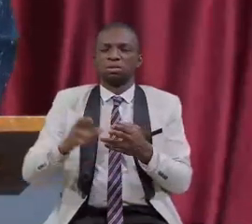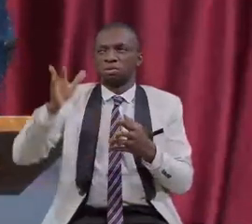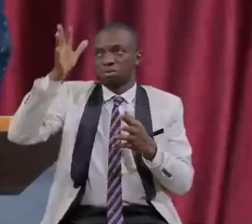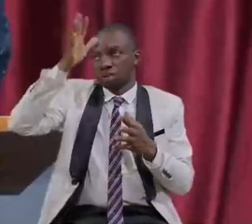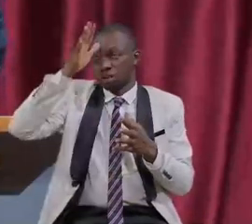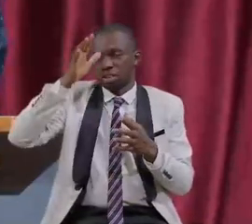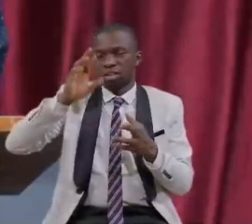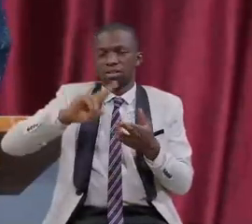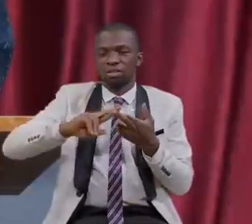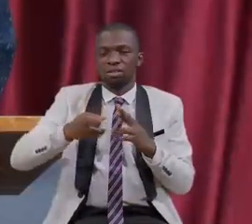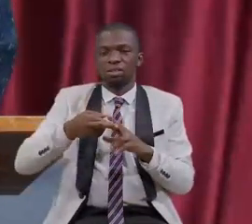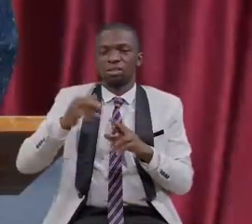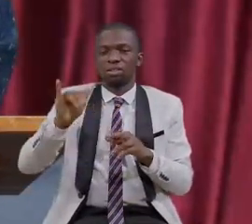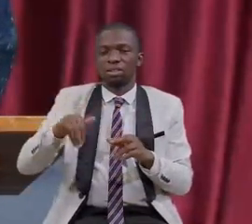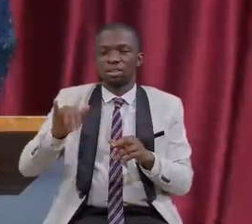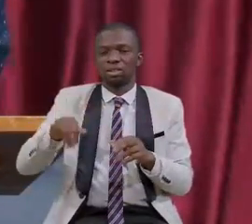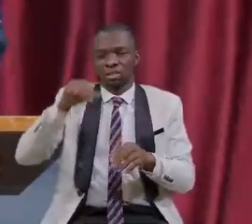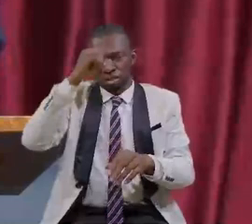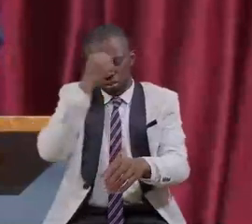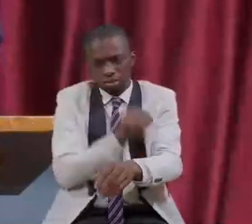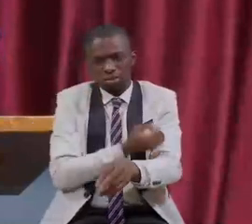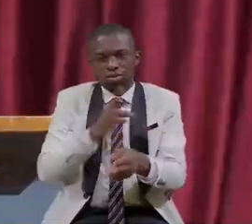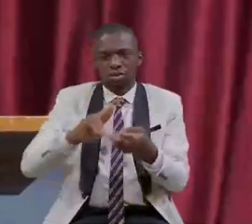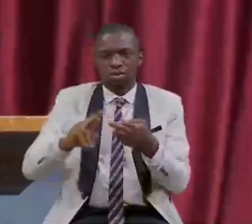La relation entre père et fils, oui.